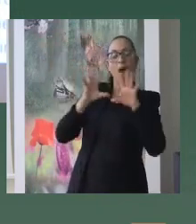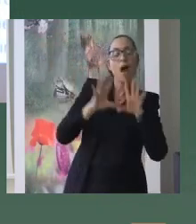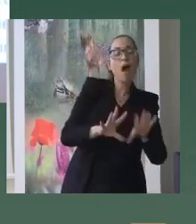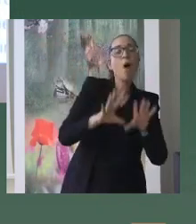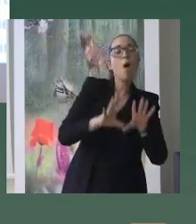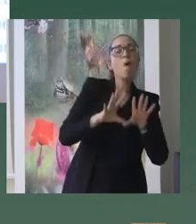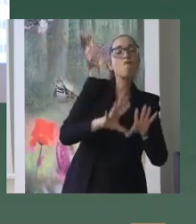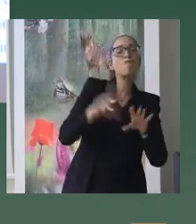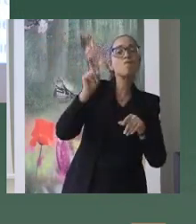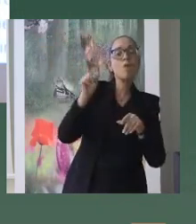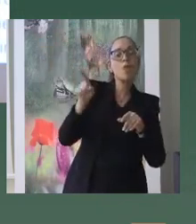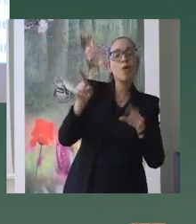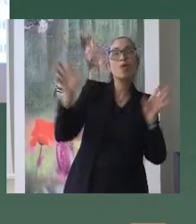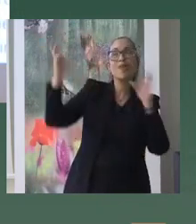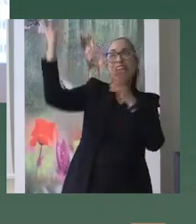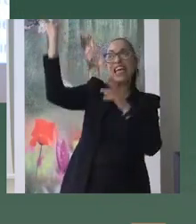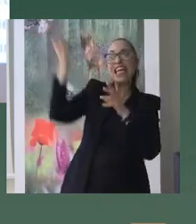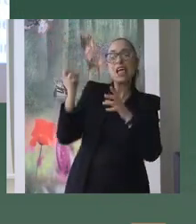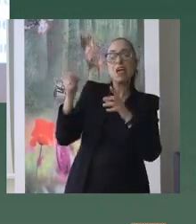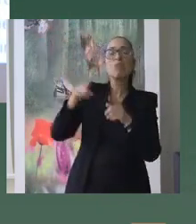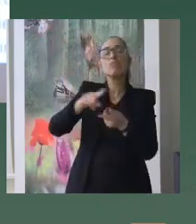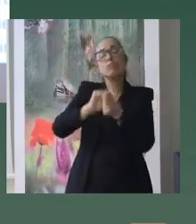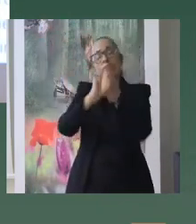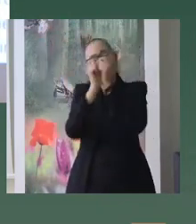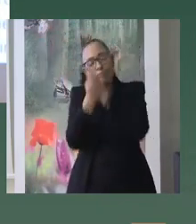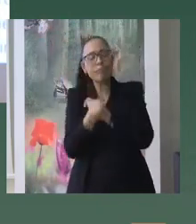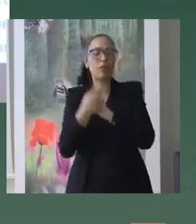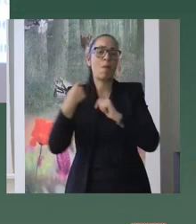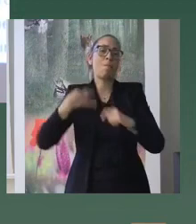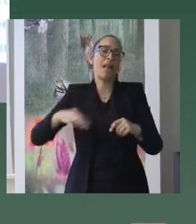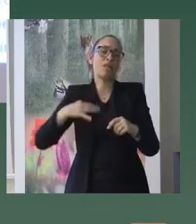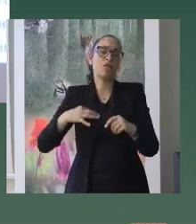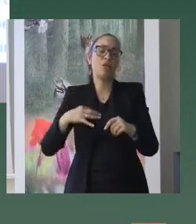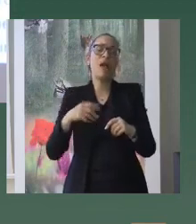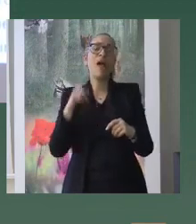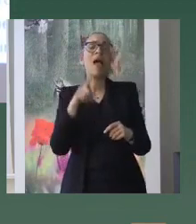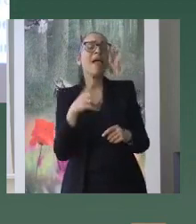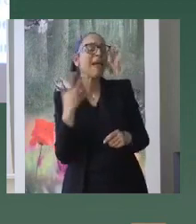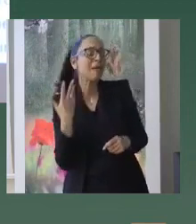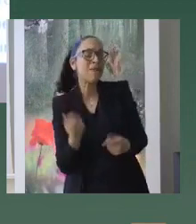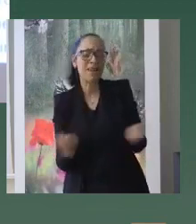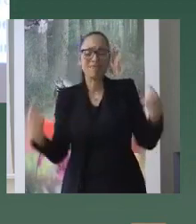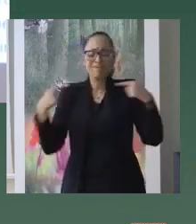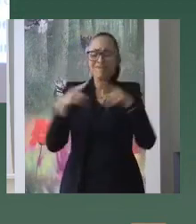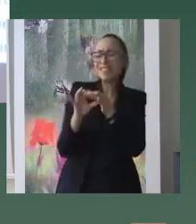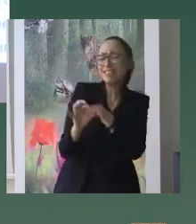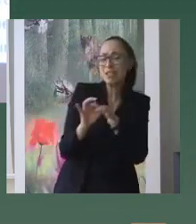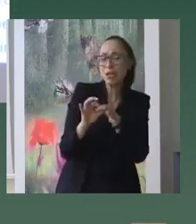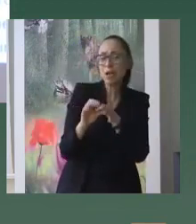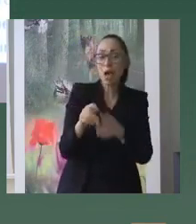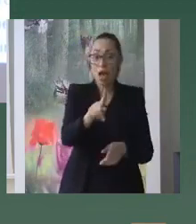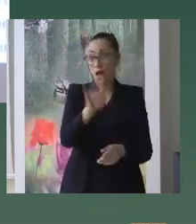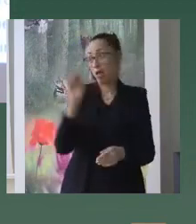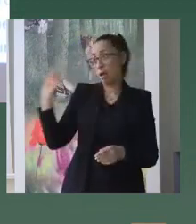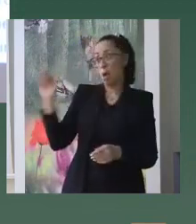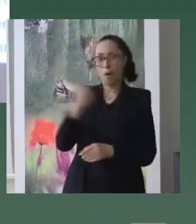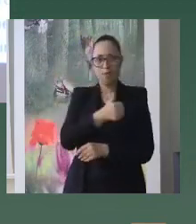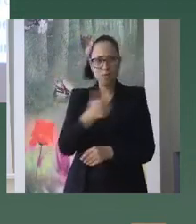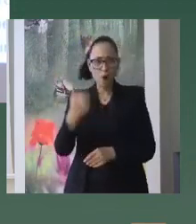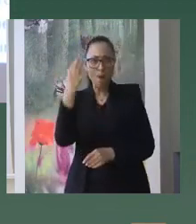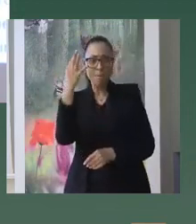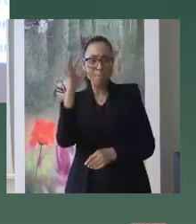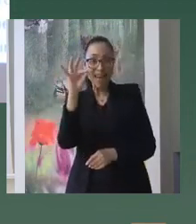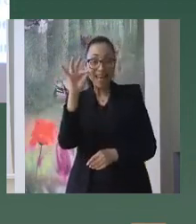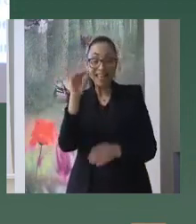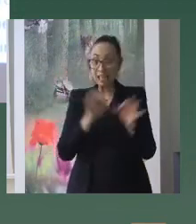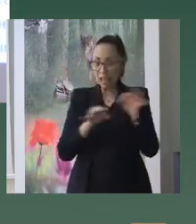την. Που παίρνει τον ήλιο, θα το κάνεις πράσινο. Θέλω να πω ότι υπάρχει. Είναι μείγμα. Είναι μείγμα ακριβώς. Μόνο 50 τετραγωνικά χρειάζεται.